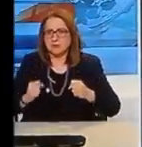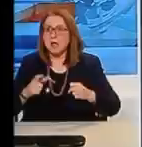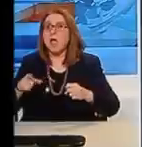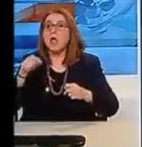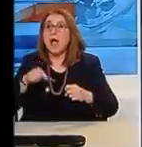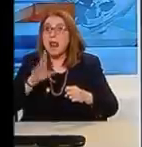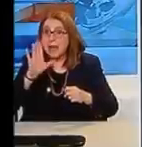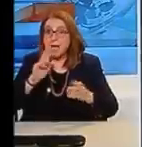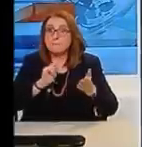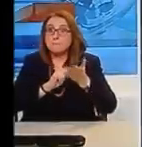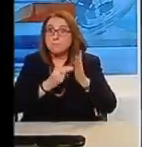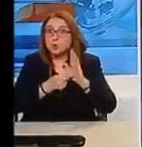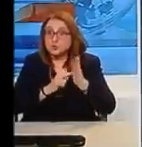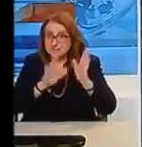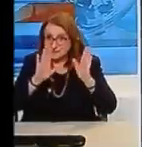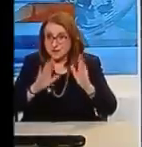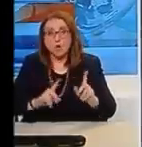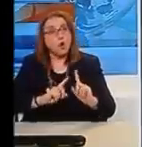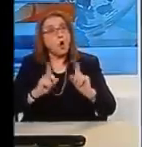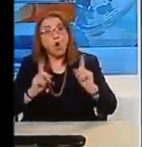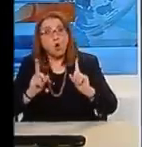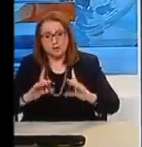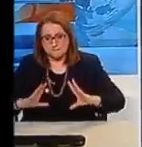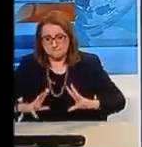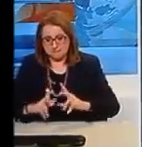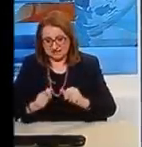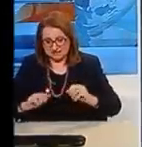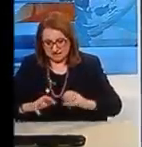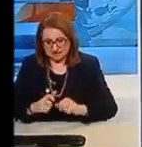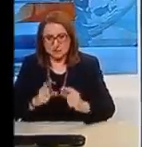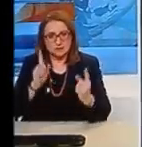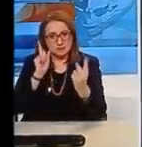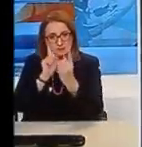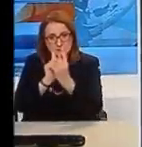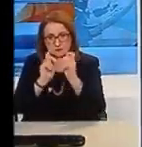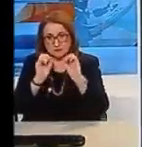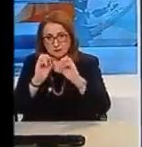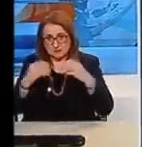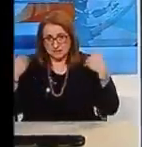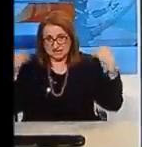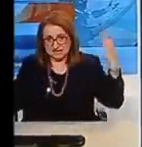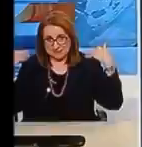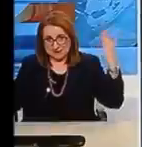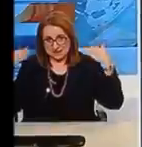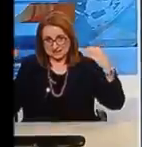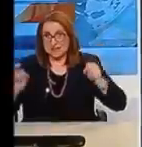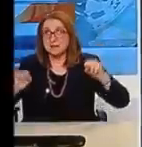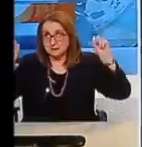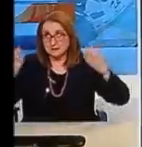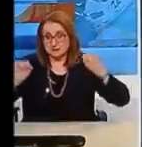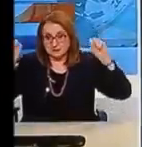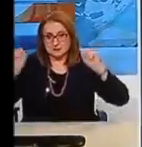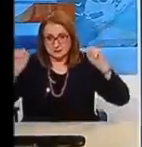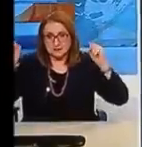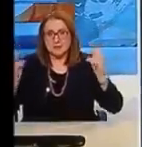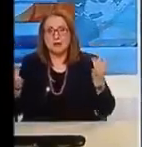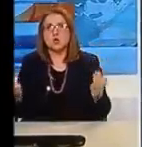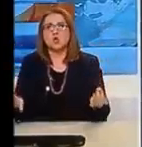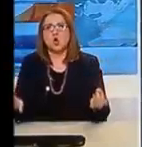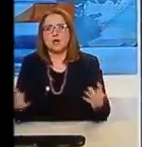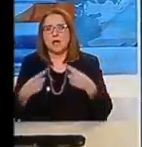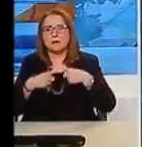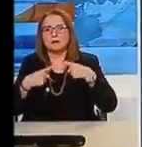αισθητικής, που αφορούν σε μασάζ, ατομικές personal προπονήσεις, φυσικής κατάστασης, πιλάτες, γιόγκα και